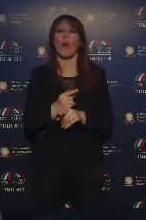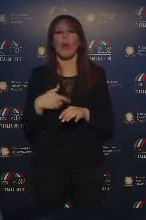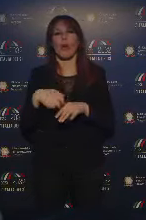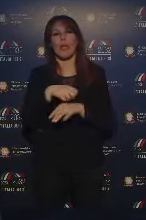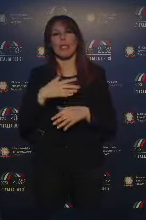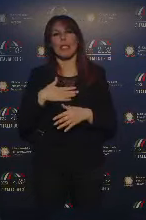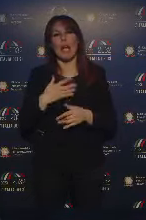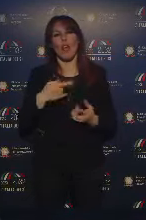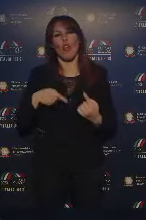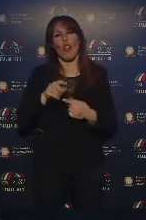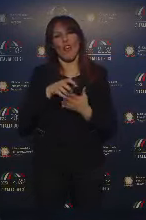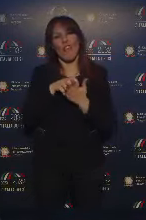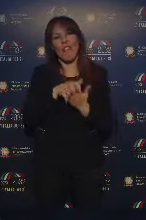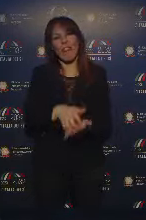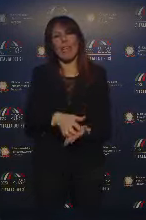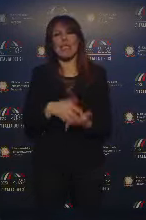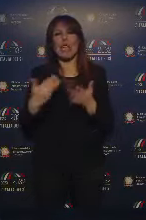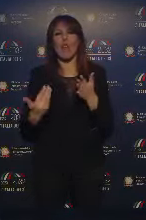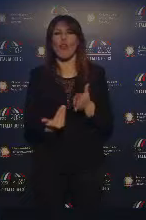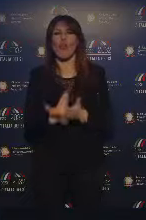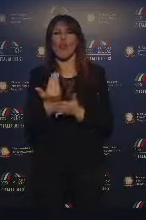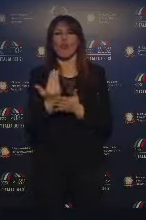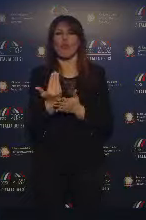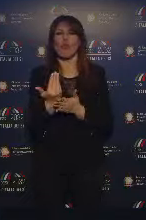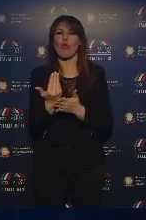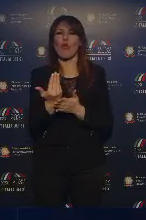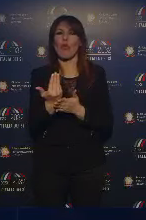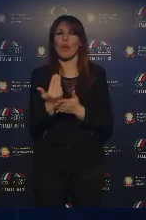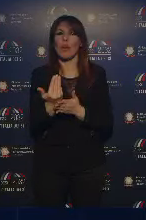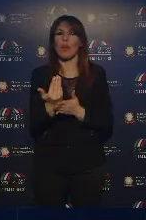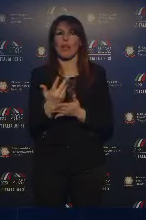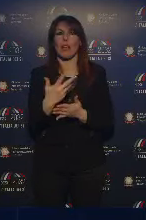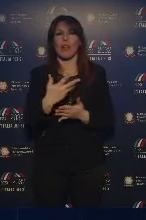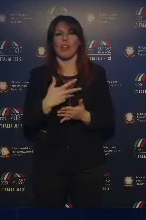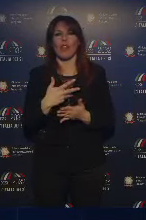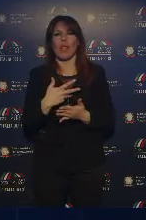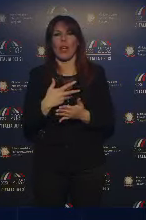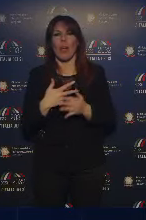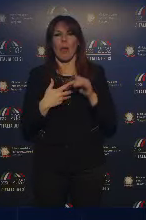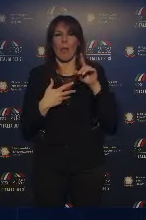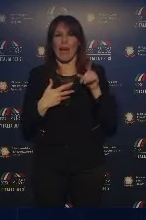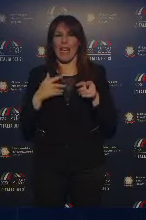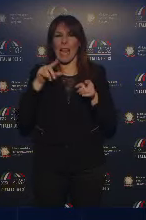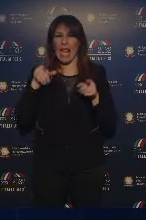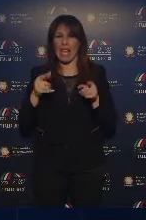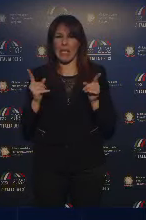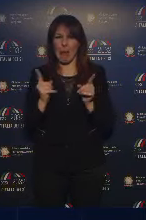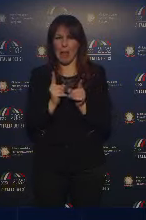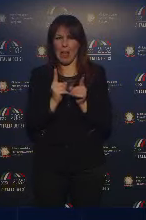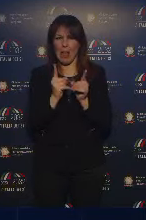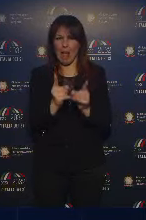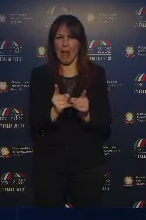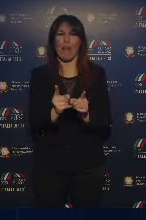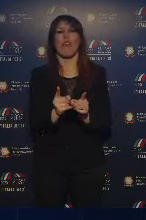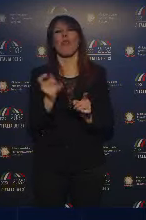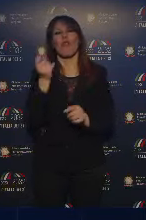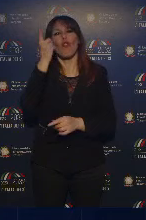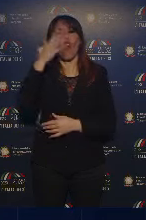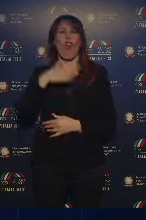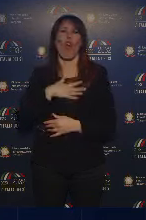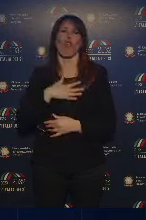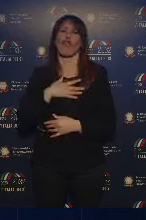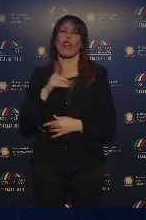Ministero sull'innovazione e poi qua apro una brevissima parentesi in maniera non ideologica perché la